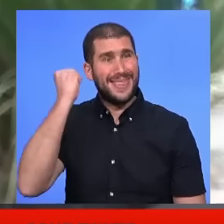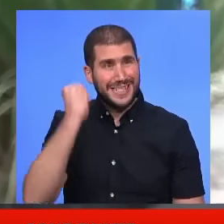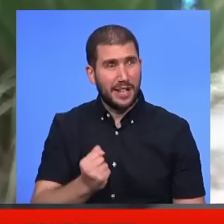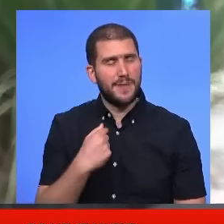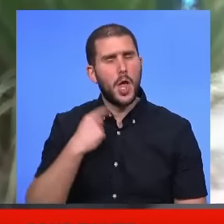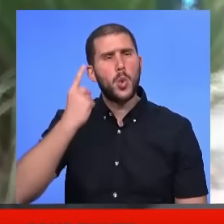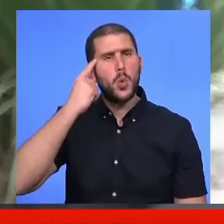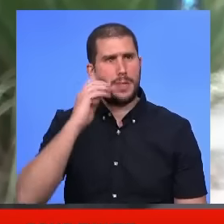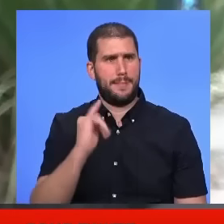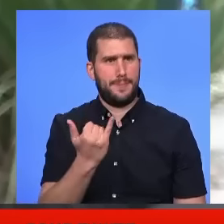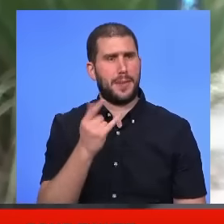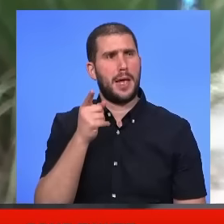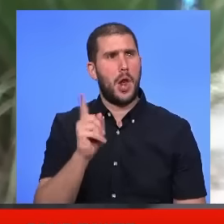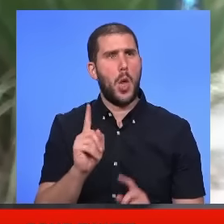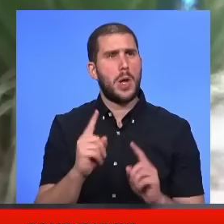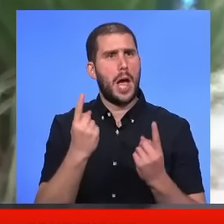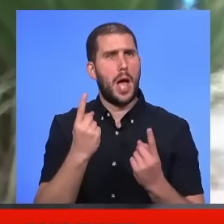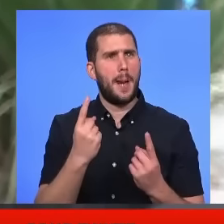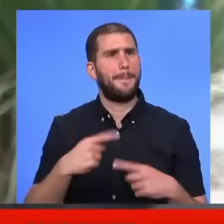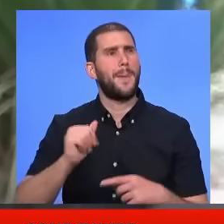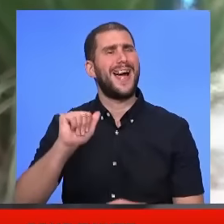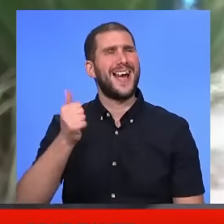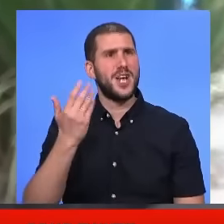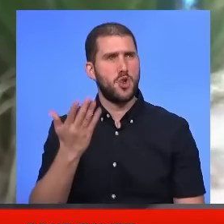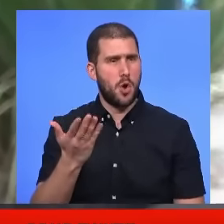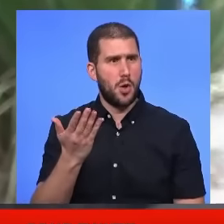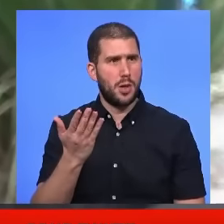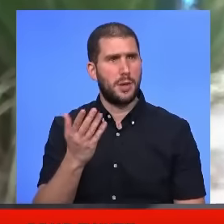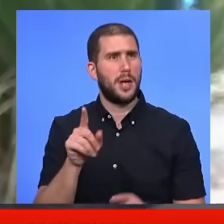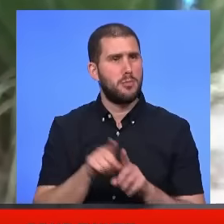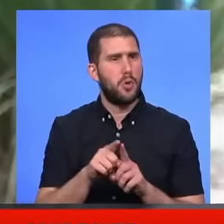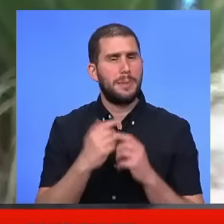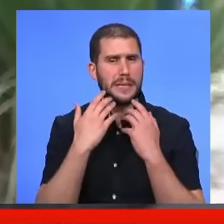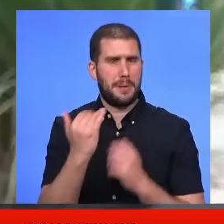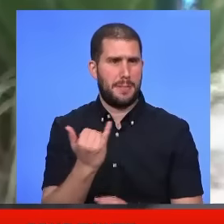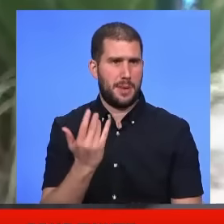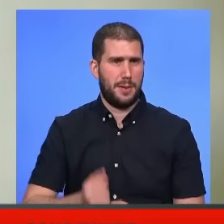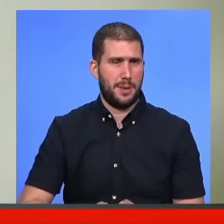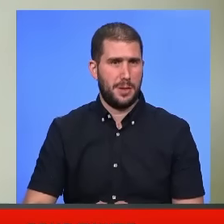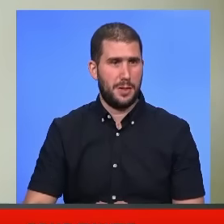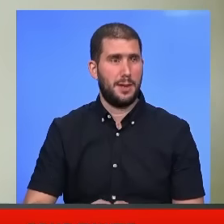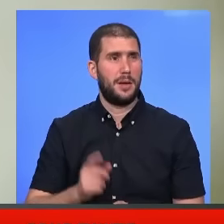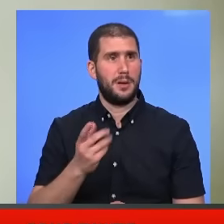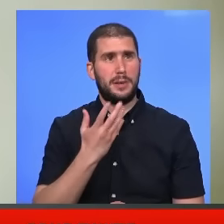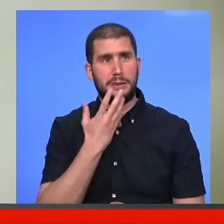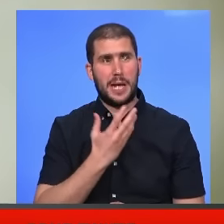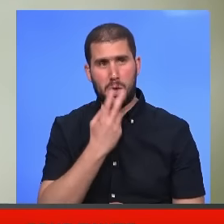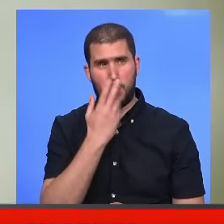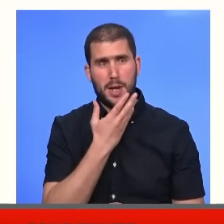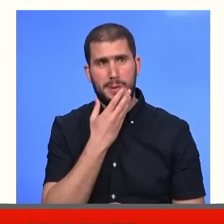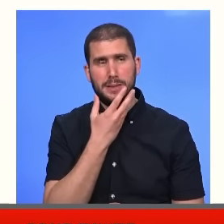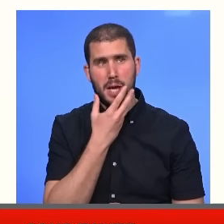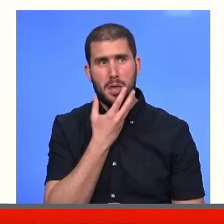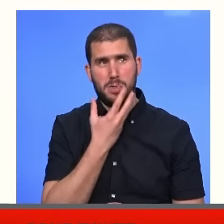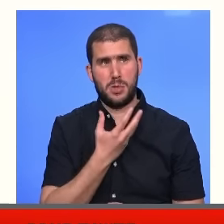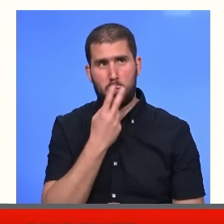יודעים שהם, שזה לא קרה ביום הראשון, כמו שהם מצפים בדרך כלל, לפי הזקן שלהם. הזקן שלהם